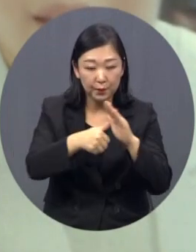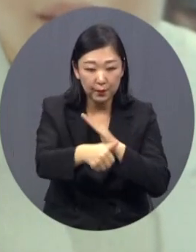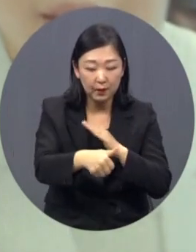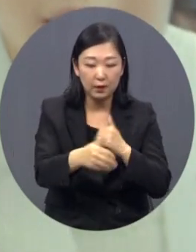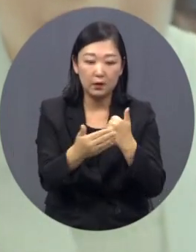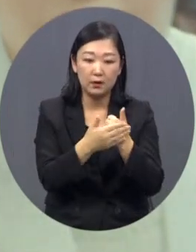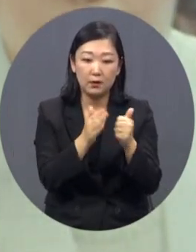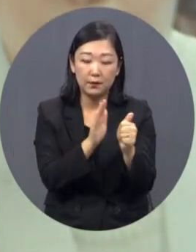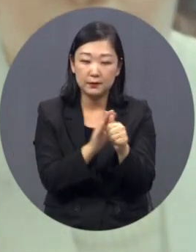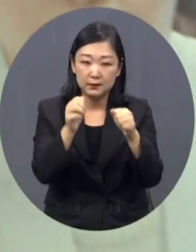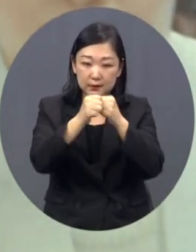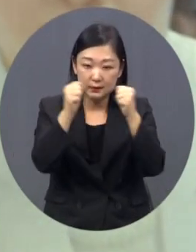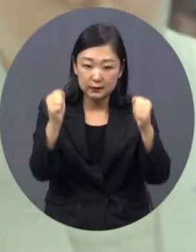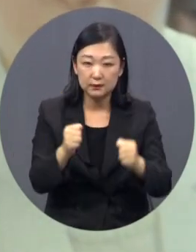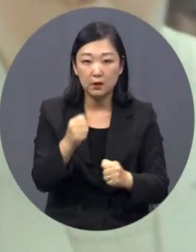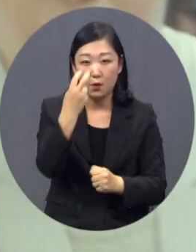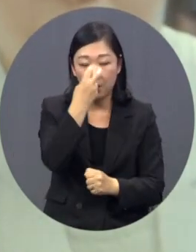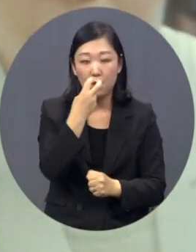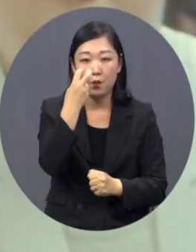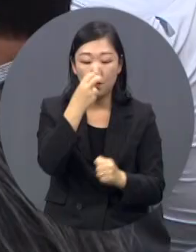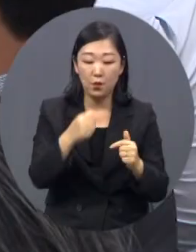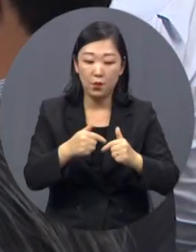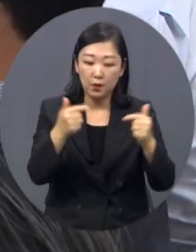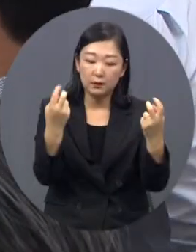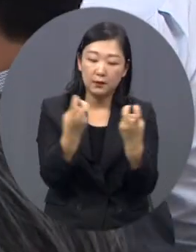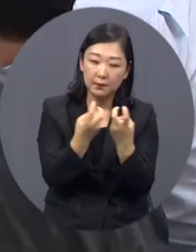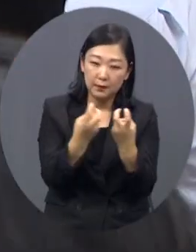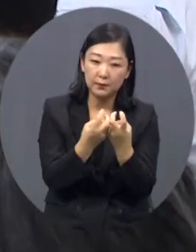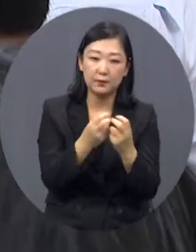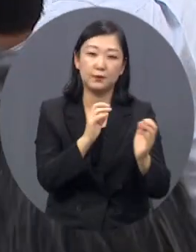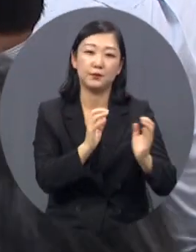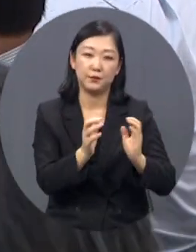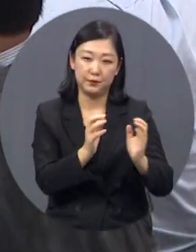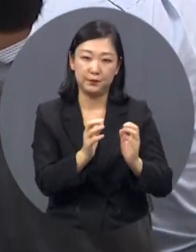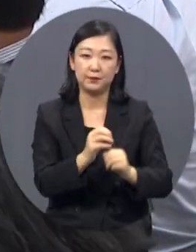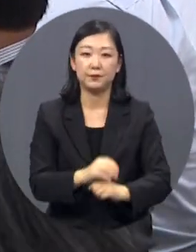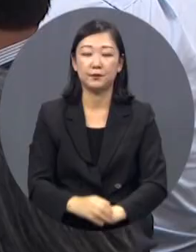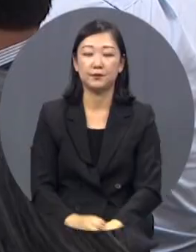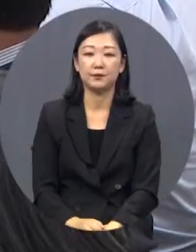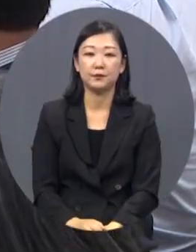협검 복지부 대방을 논의했습니다지